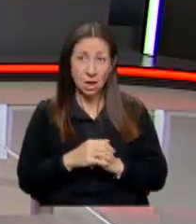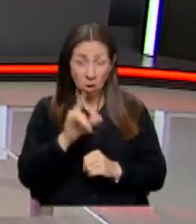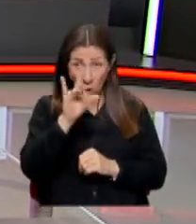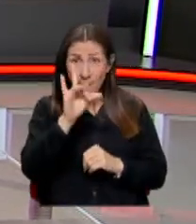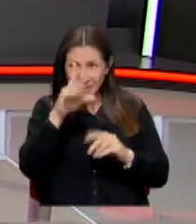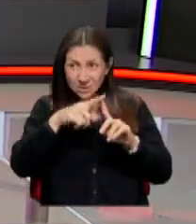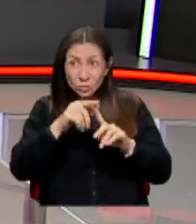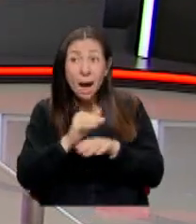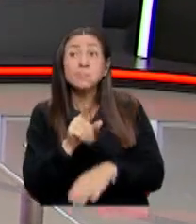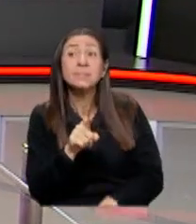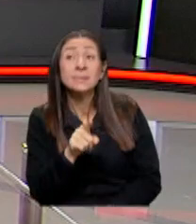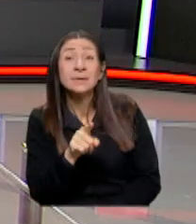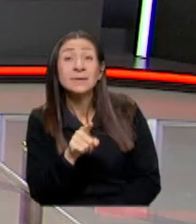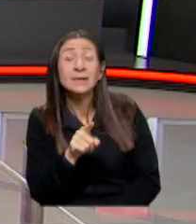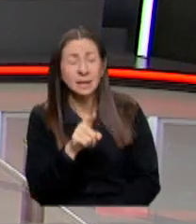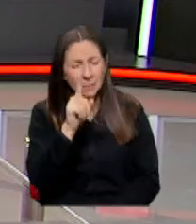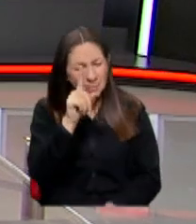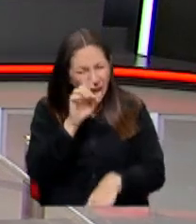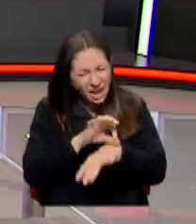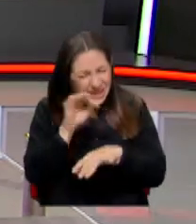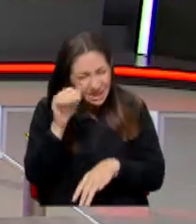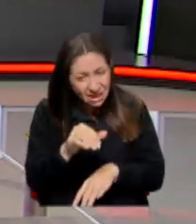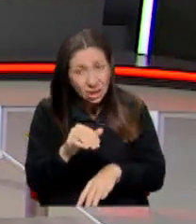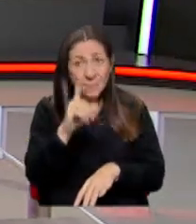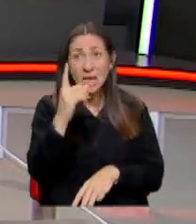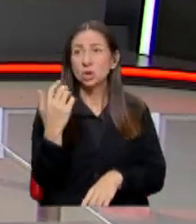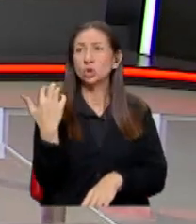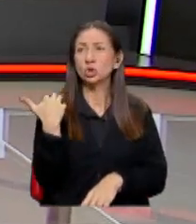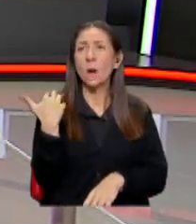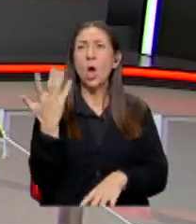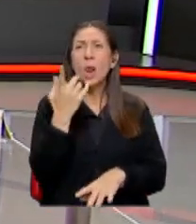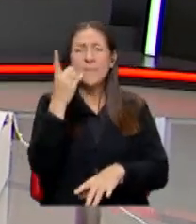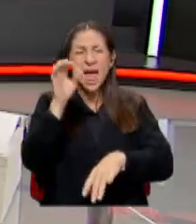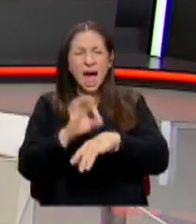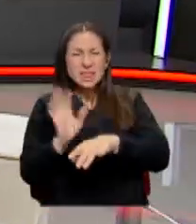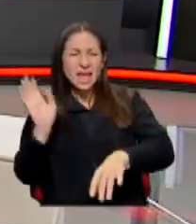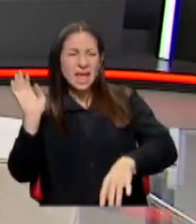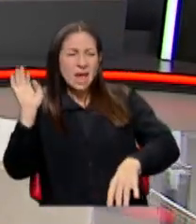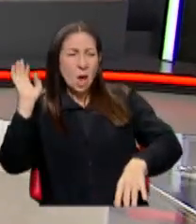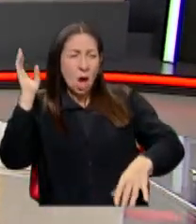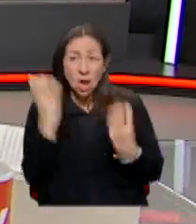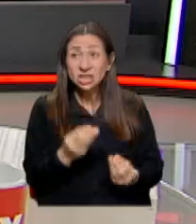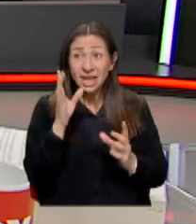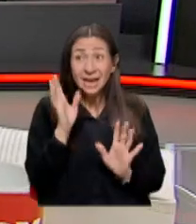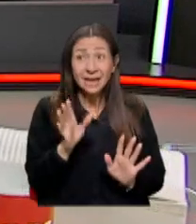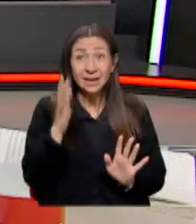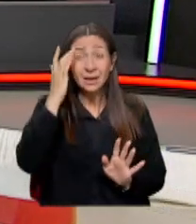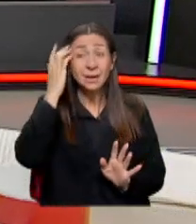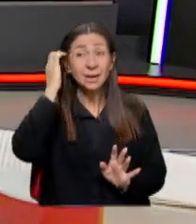15 Temmuz'da yaşanmadı. Bir an gelecek. Bir subay öyle bir an gelecek ki